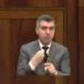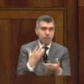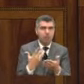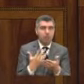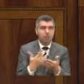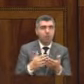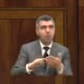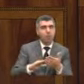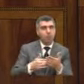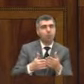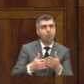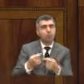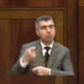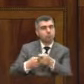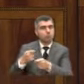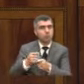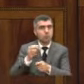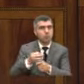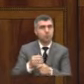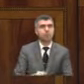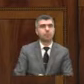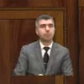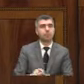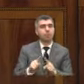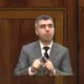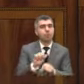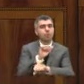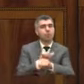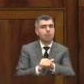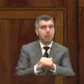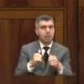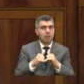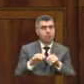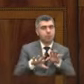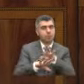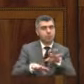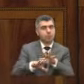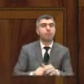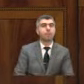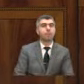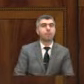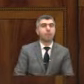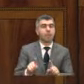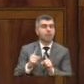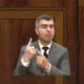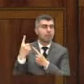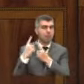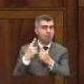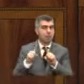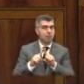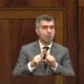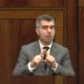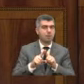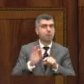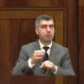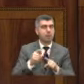المستوى الاقتصادي وكذلك الاجتماعي. سيد الوزير انا سمعت الرد ديالكم واستبشرت